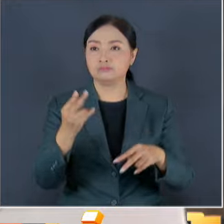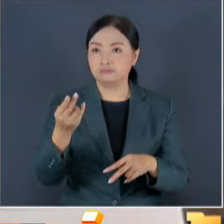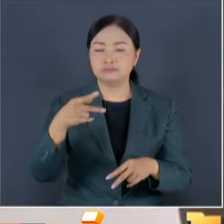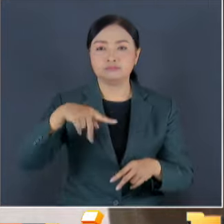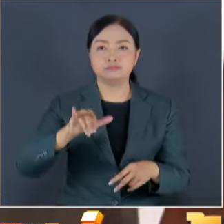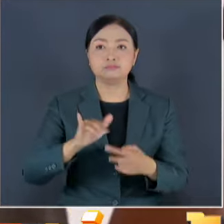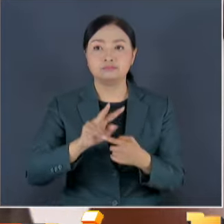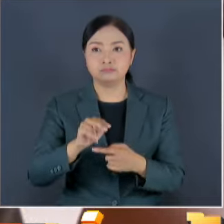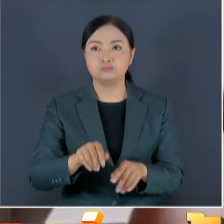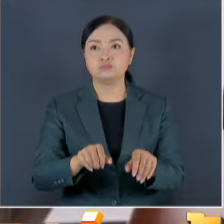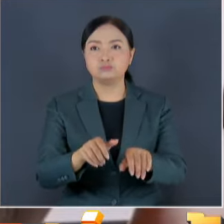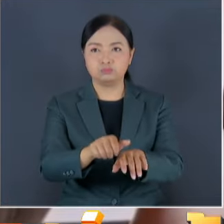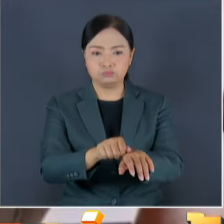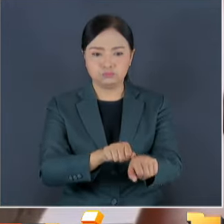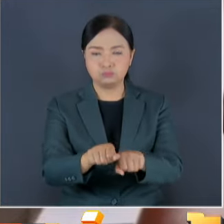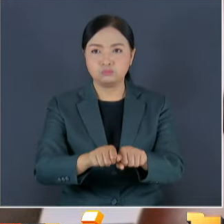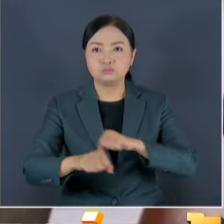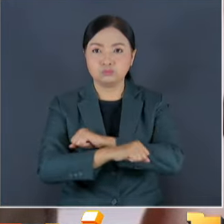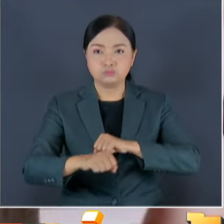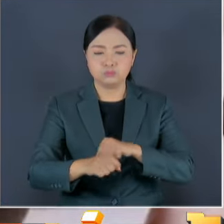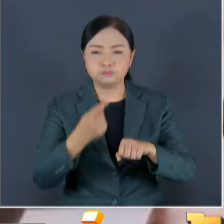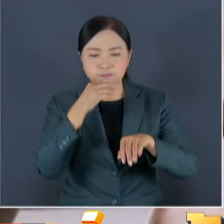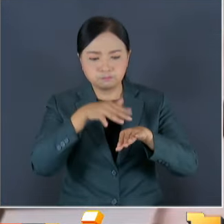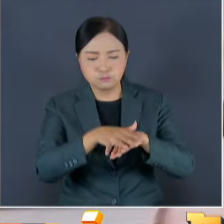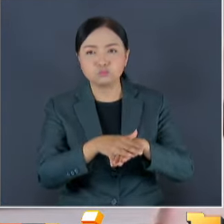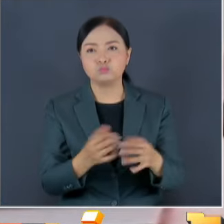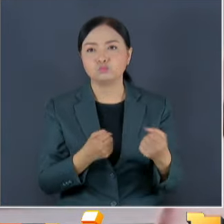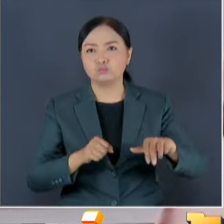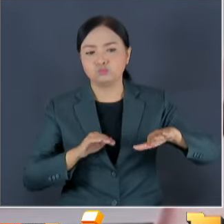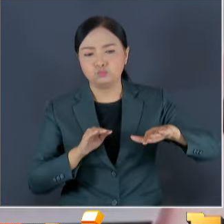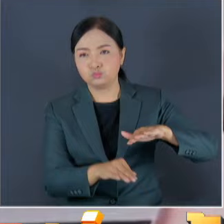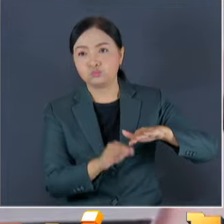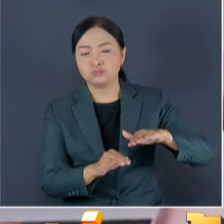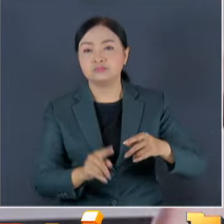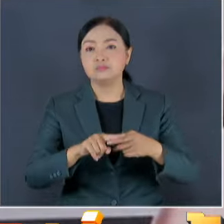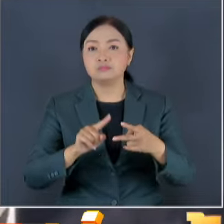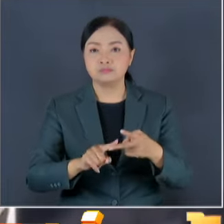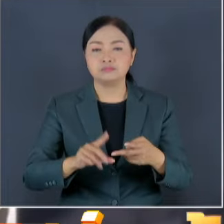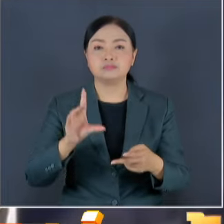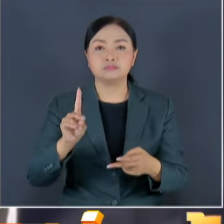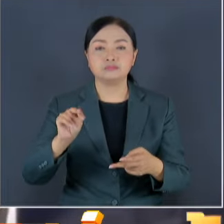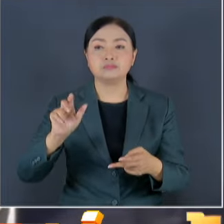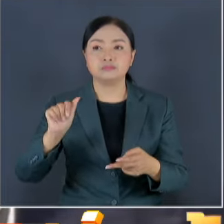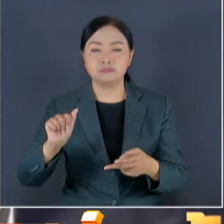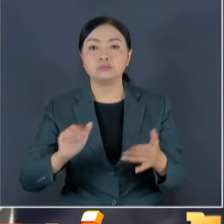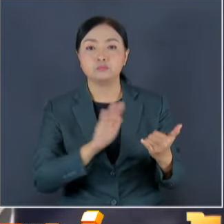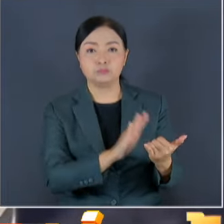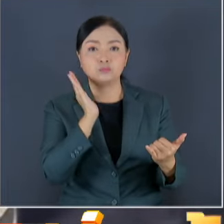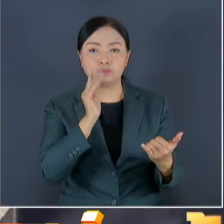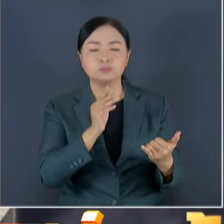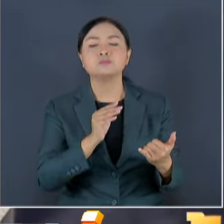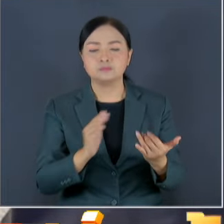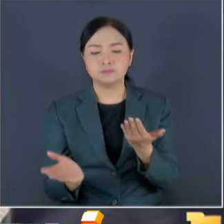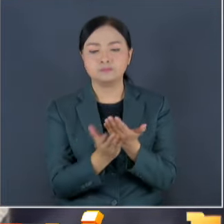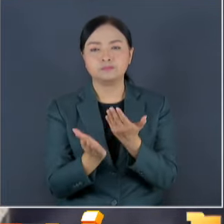ยวัตถุพยานเป็นรองเท้าผ้าใบที่มีคราบเลือดติดอยู่ซึ่งถูกซุกไว้ในรถพร้อมกับผลตรวจ DNA ของเสียชัดครับเพื่อนำไปประกอบสำนวน